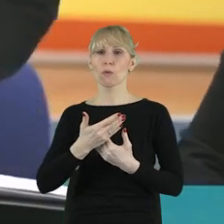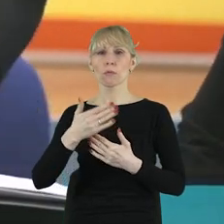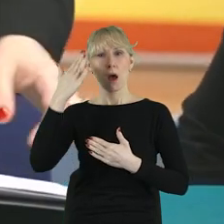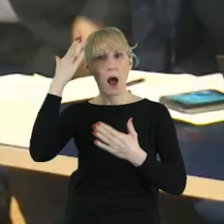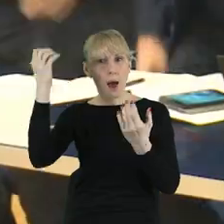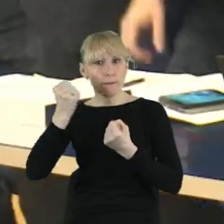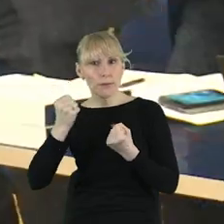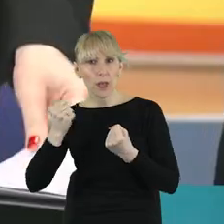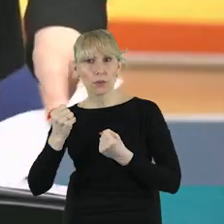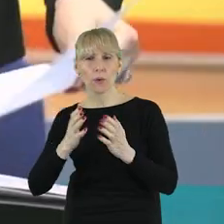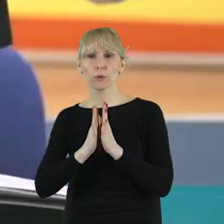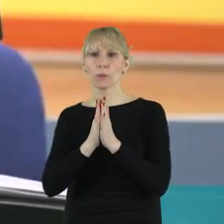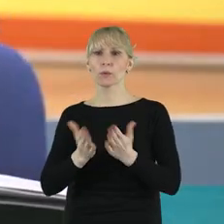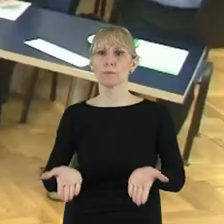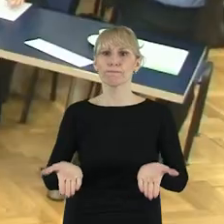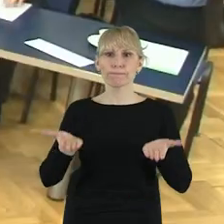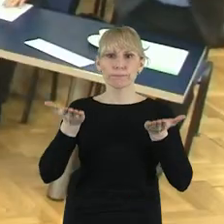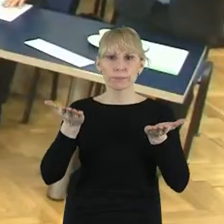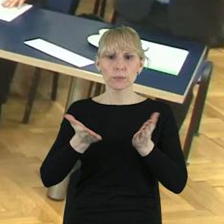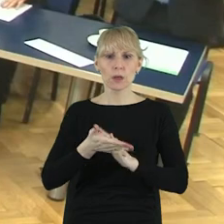czasie.